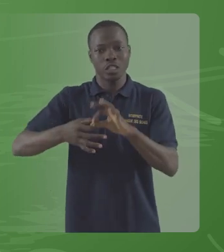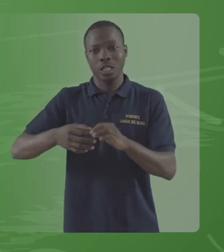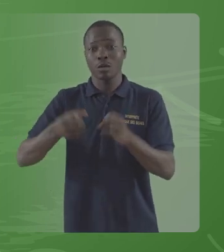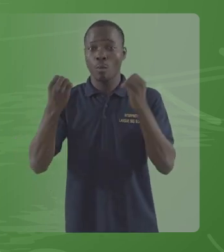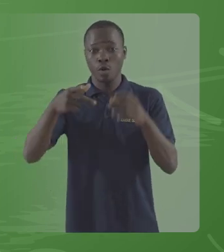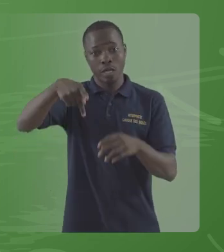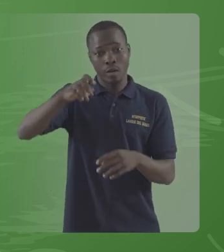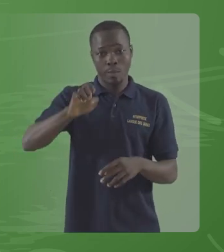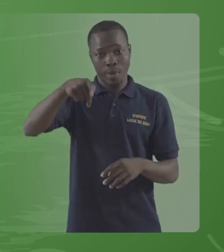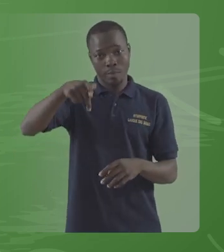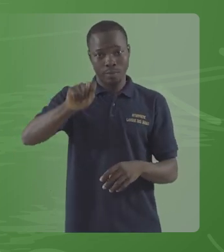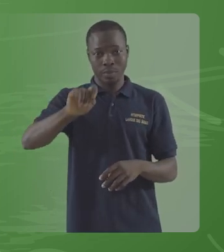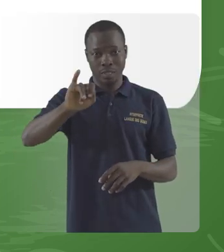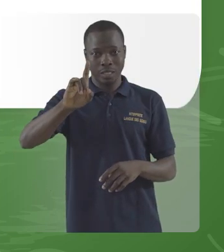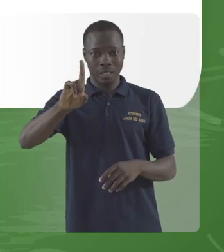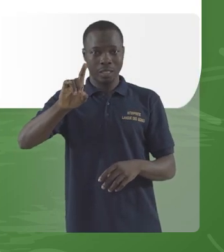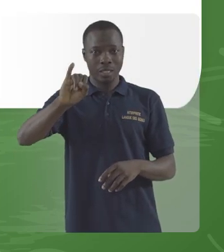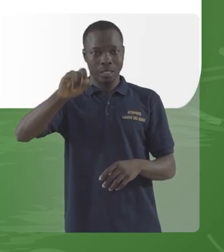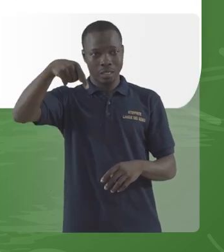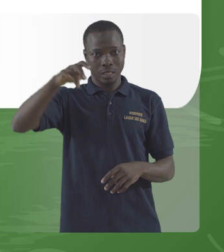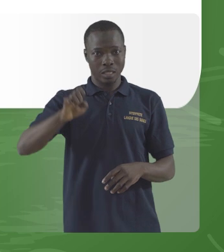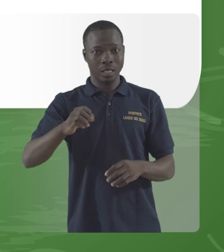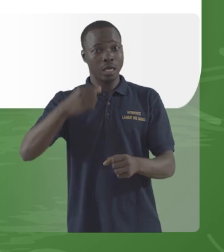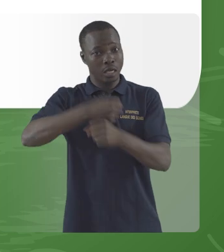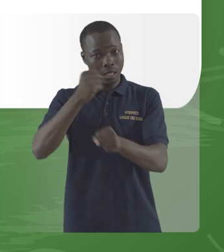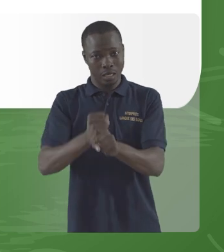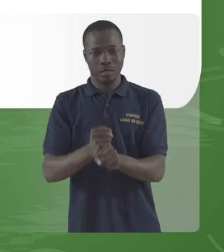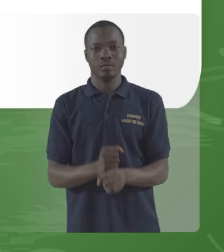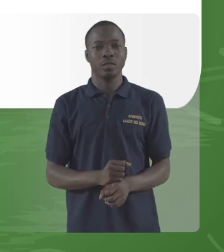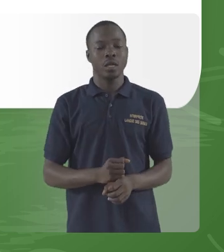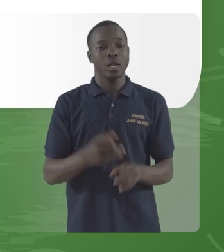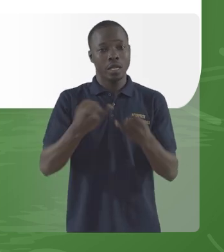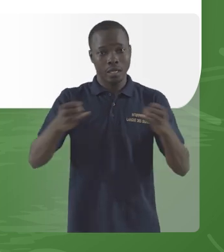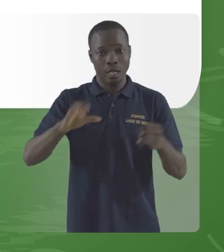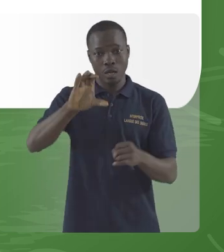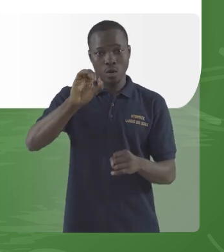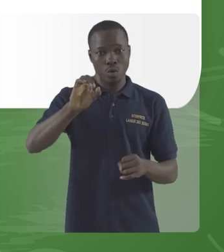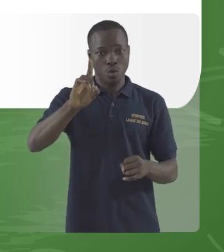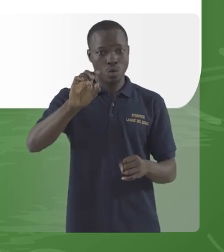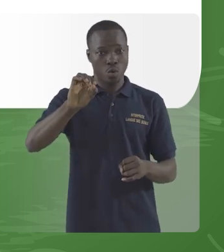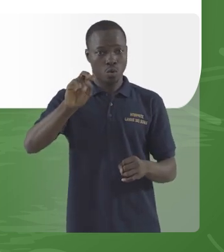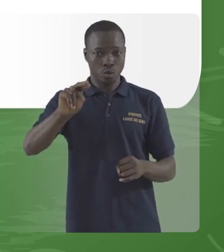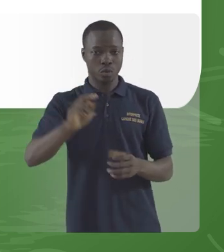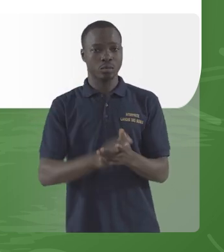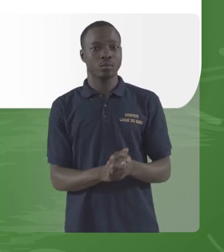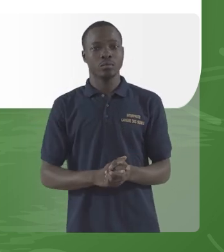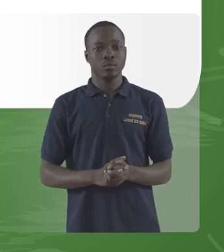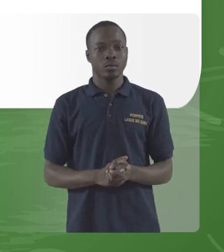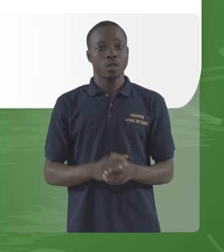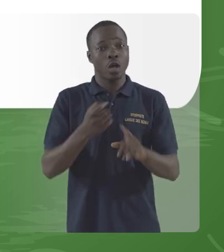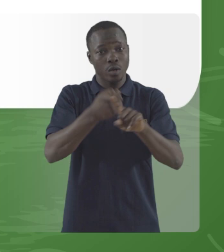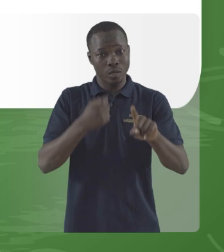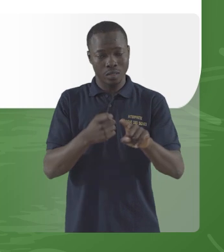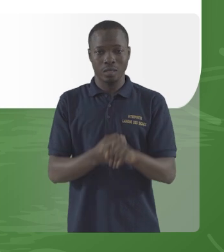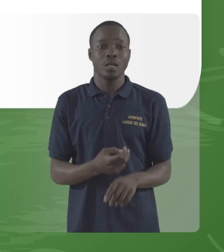polypeptidiques synthétisées. Les brins codants des molécules d'ADN à l'origine de